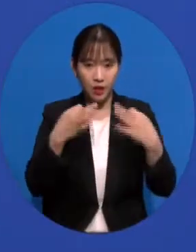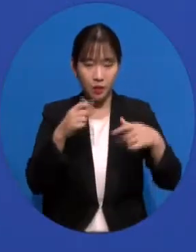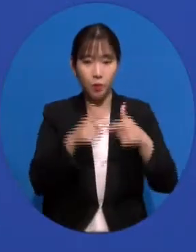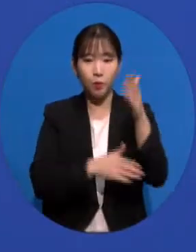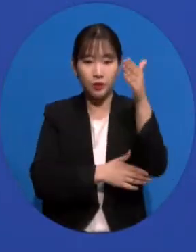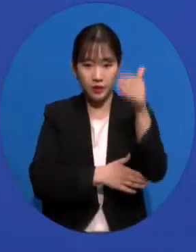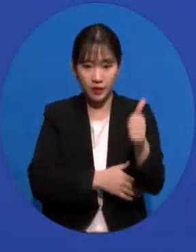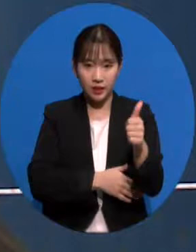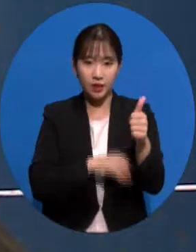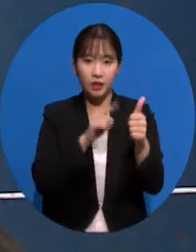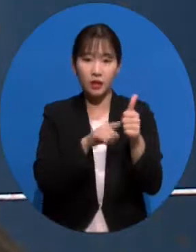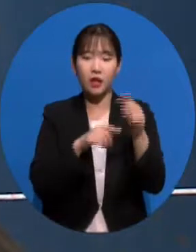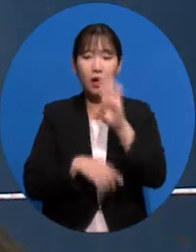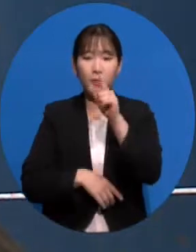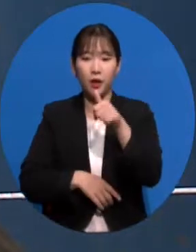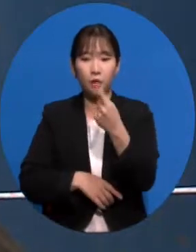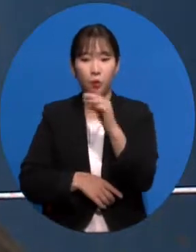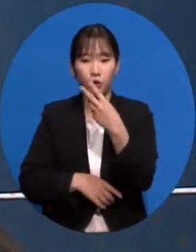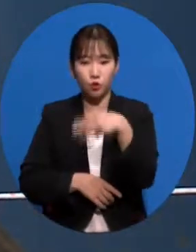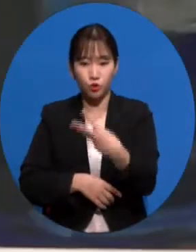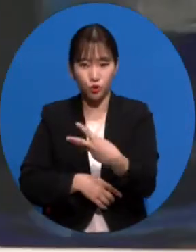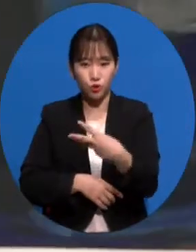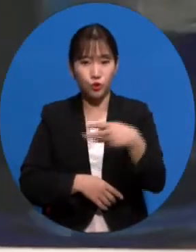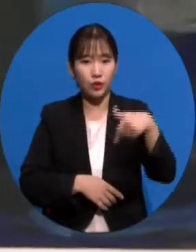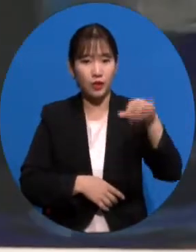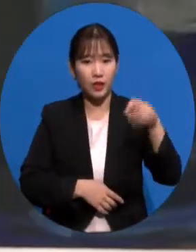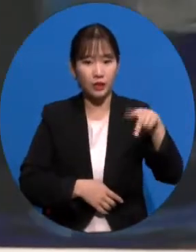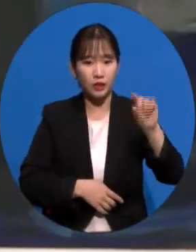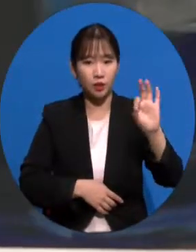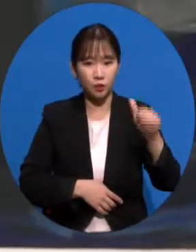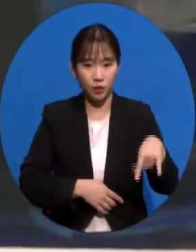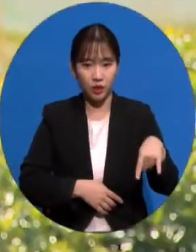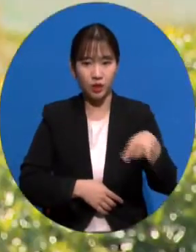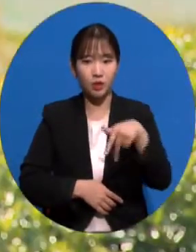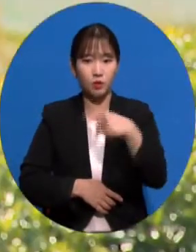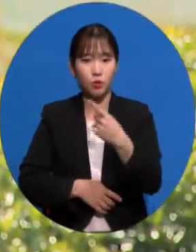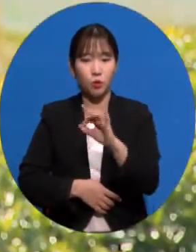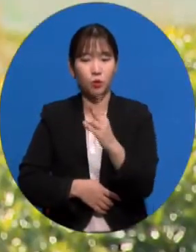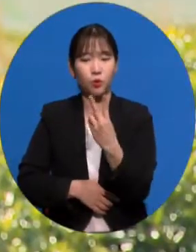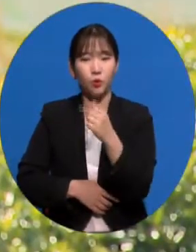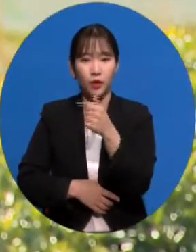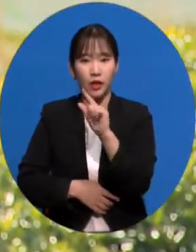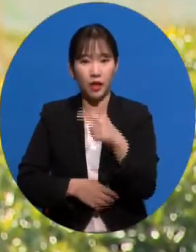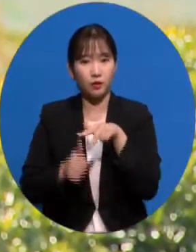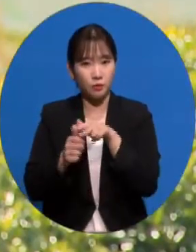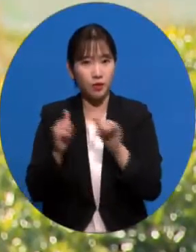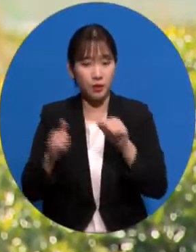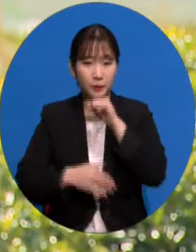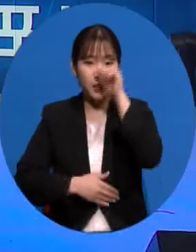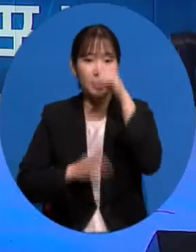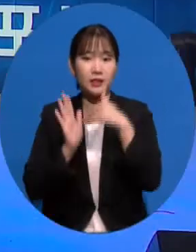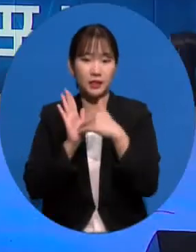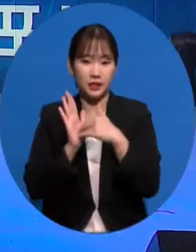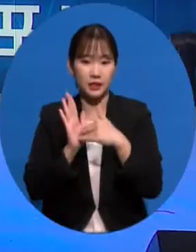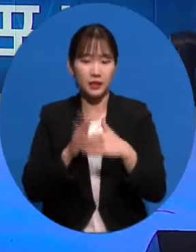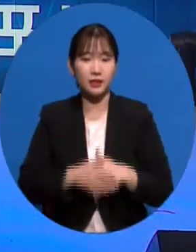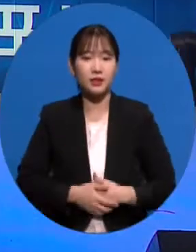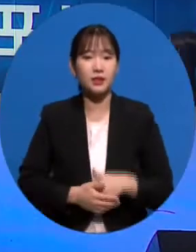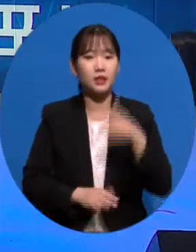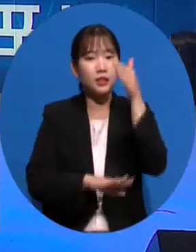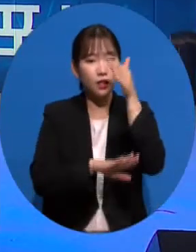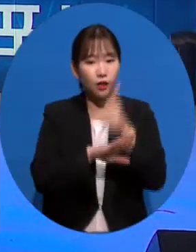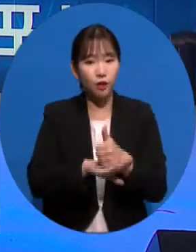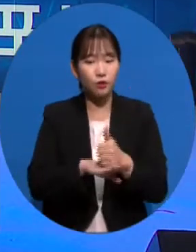김종식 목포시장, 박홍률 예비후보, 강성휘 예비후보, 조효한 예비후보가 통과한 상태.